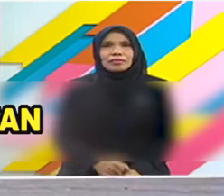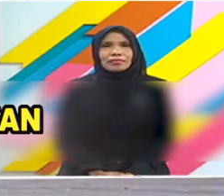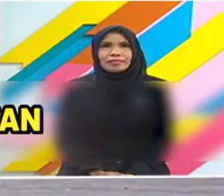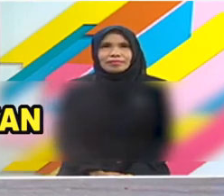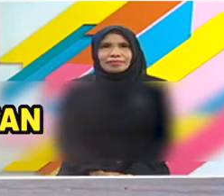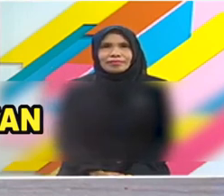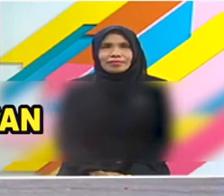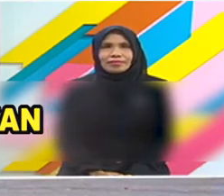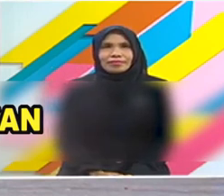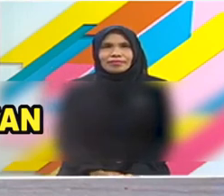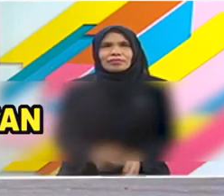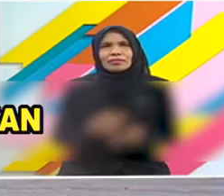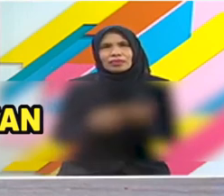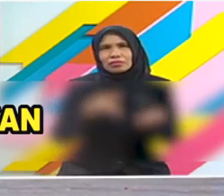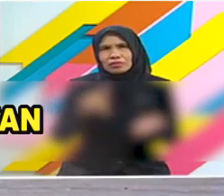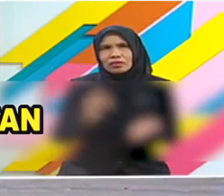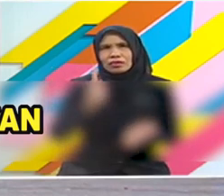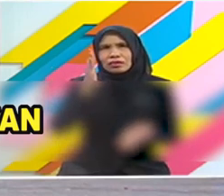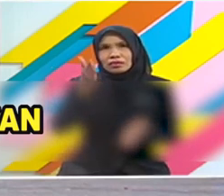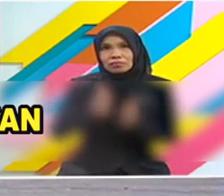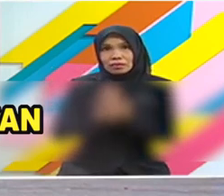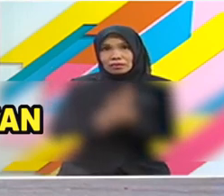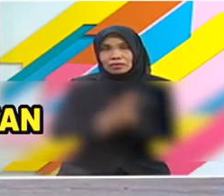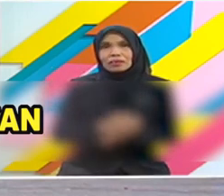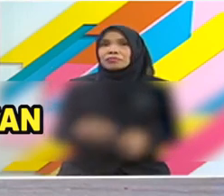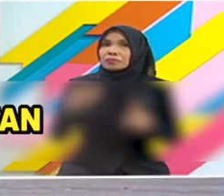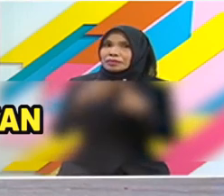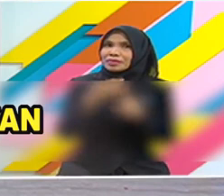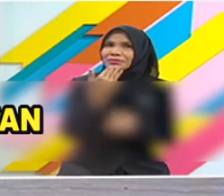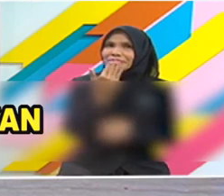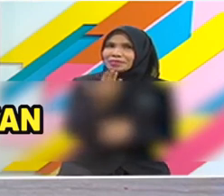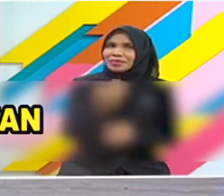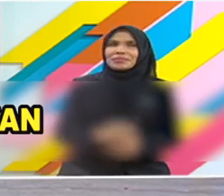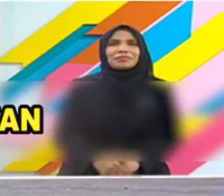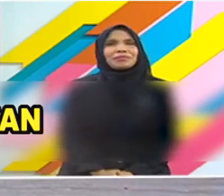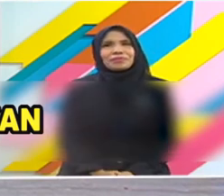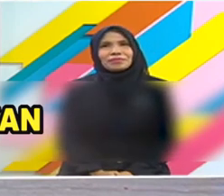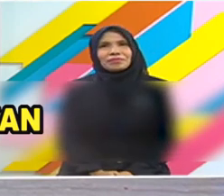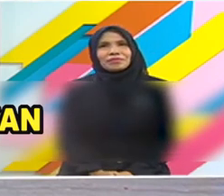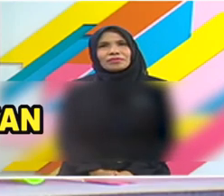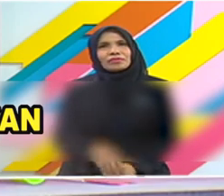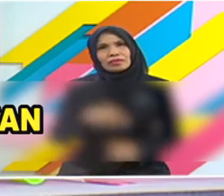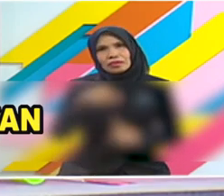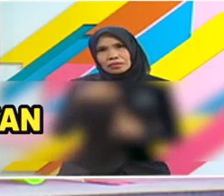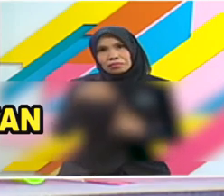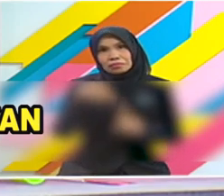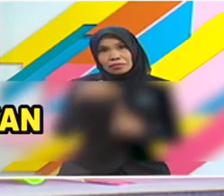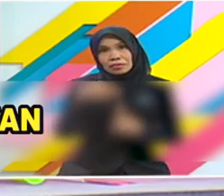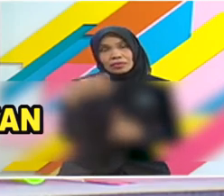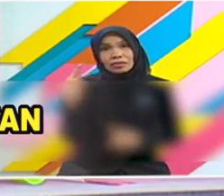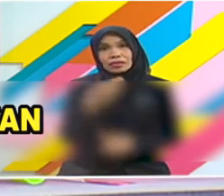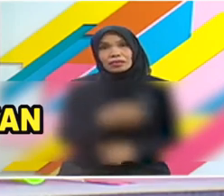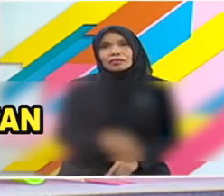Apa akan jadi pada lidah kita? Apa akan terjadi? Okey. Bila kita merasa makanan yang panas ataupun kita terminum air